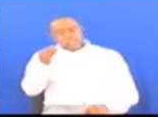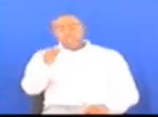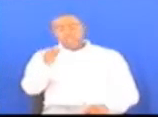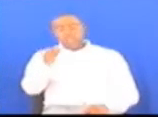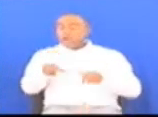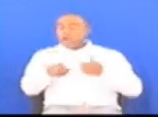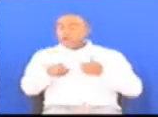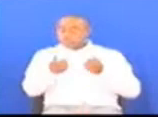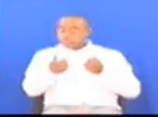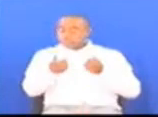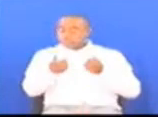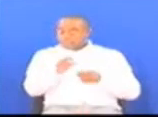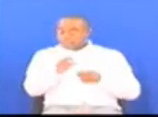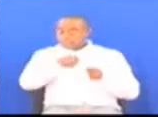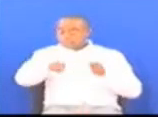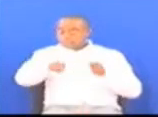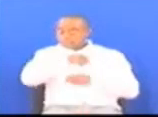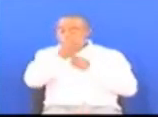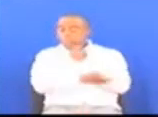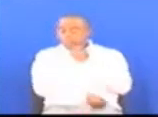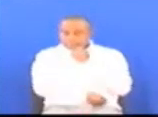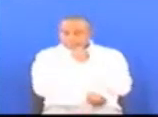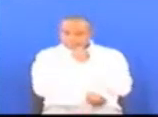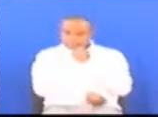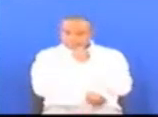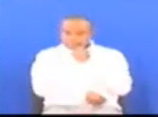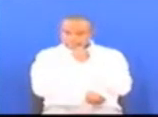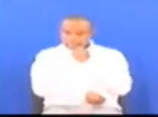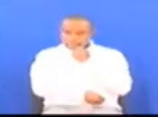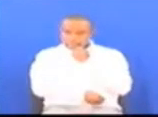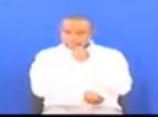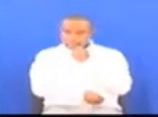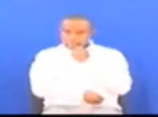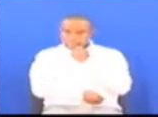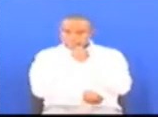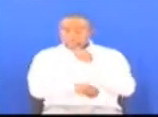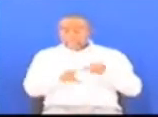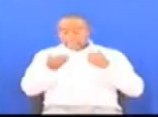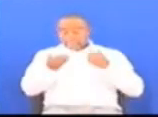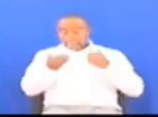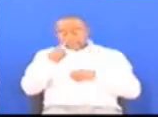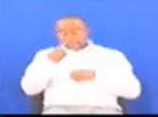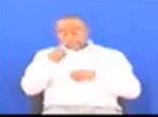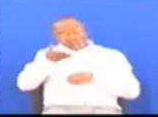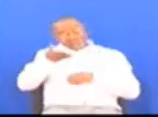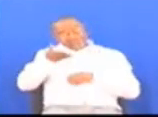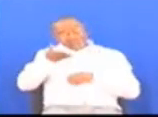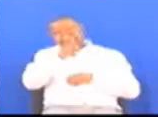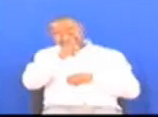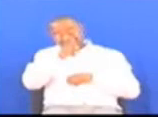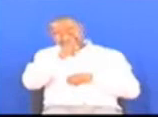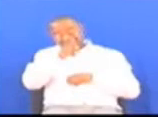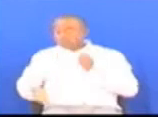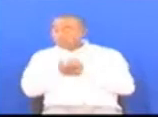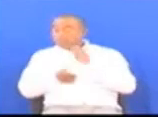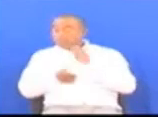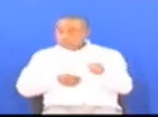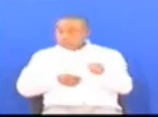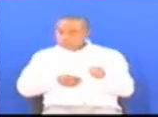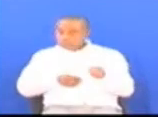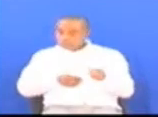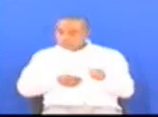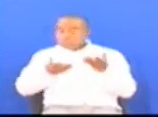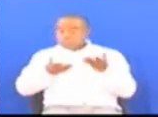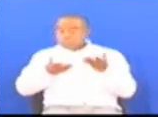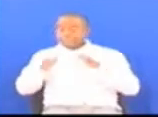lakini bado ni maskini. Lakini kwa jinsi ambavyo serikali ya John Pombe Magufuli